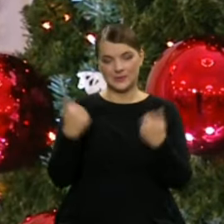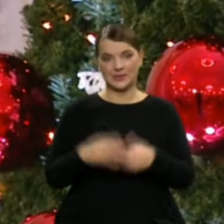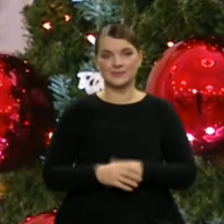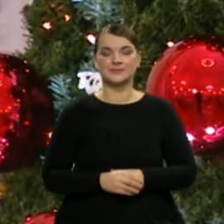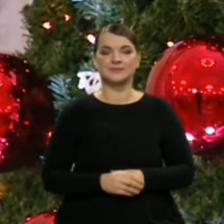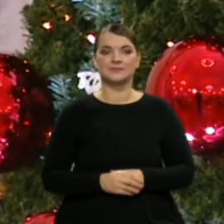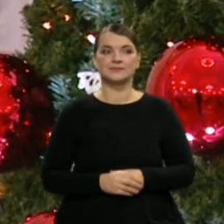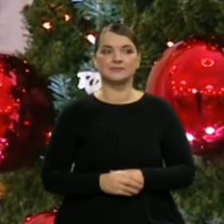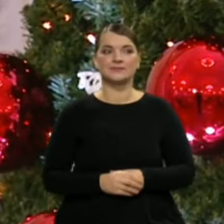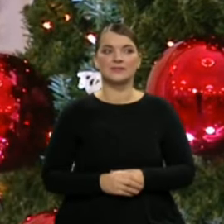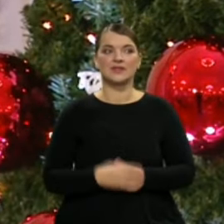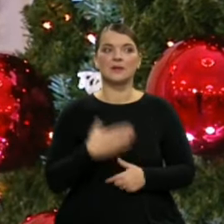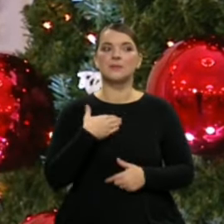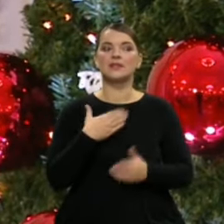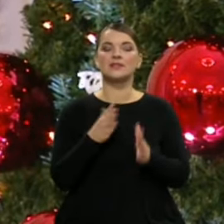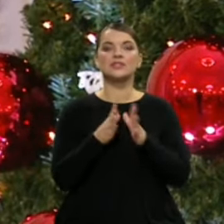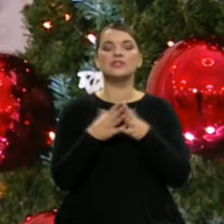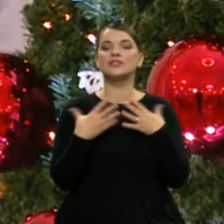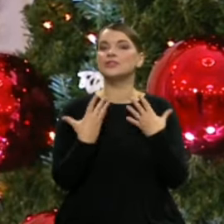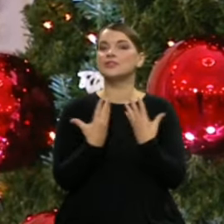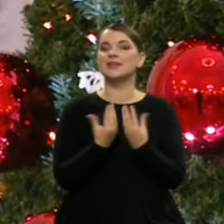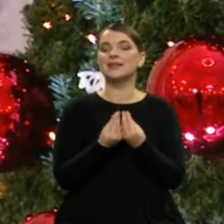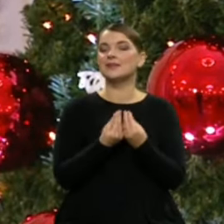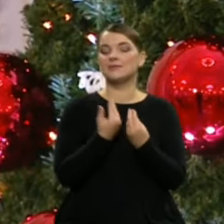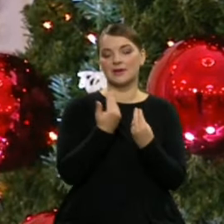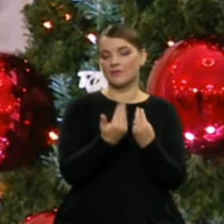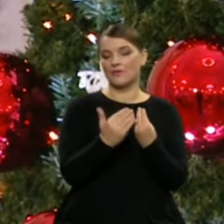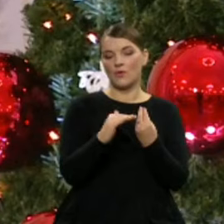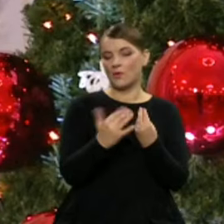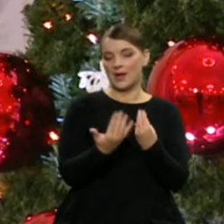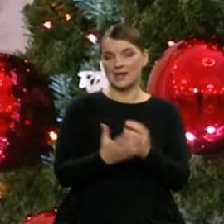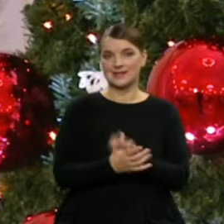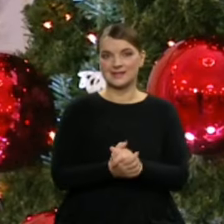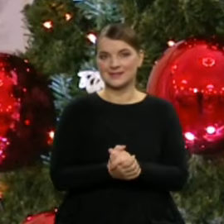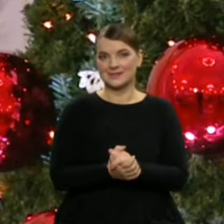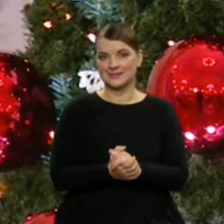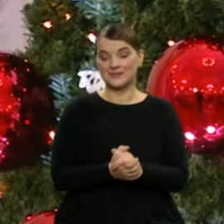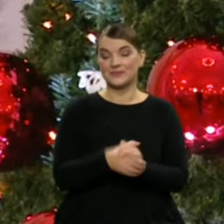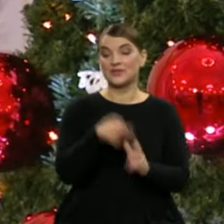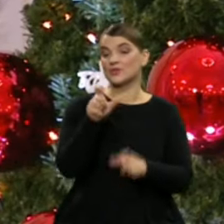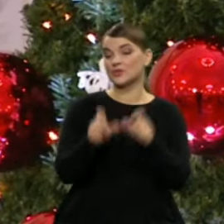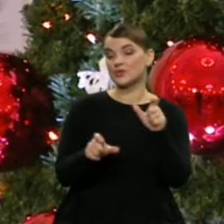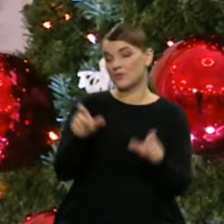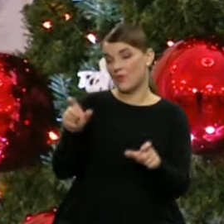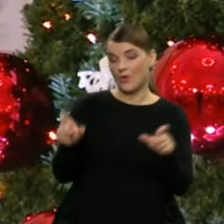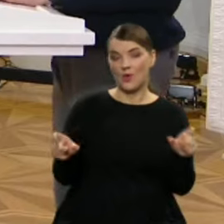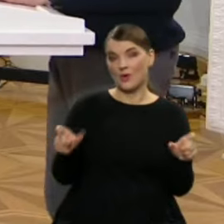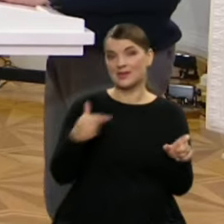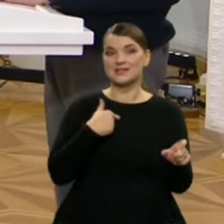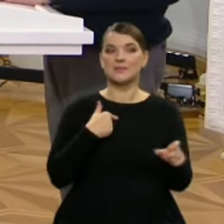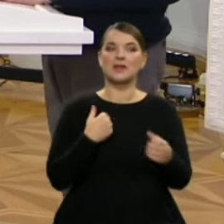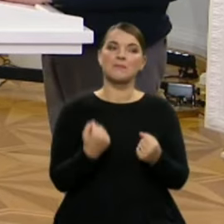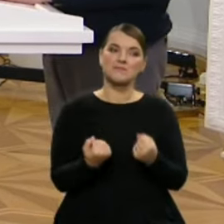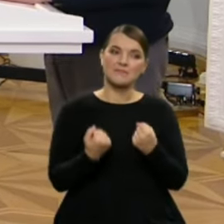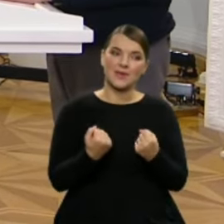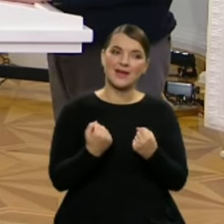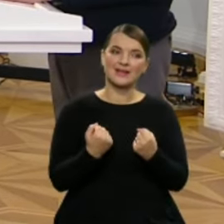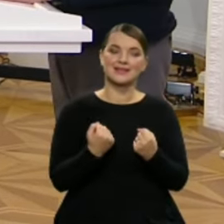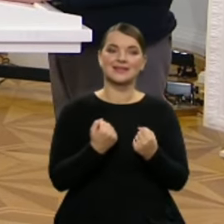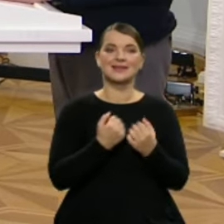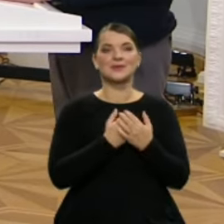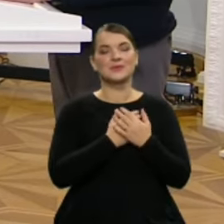Tai kas man yra šeima? Šeima tai yra žmonės, kurie palaiko, myli mane visose gyvenimo